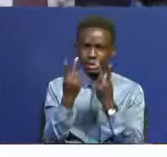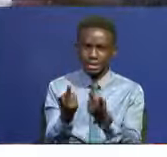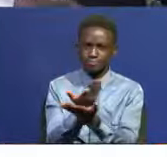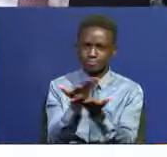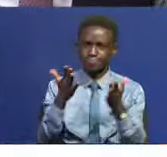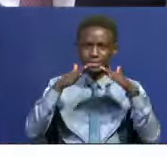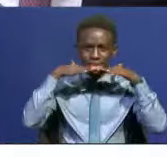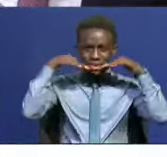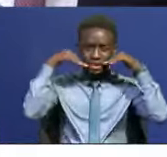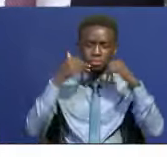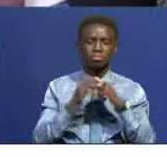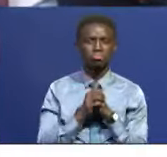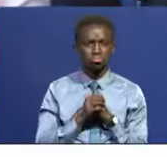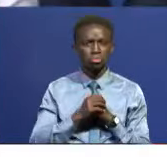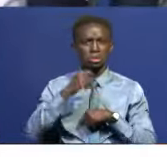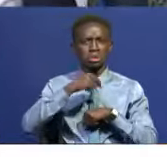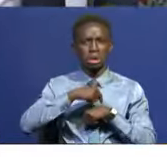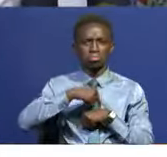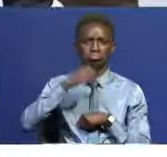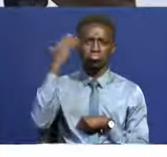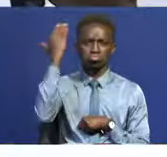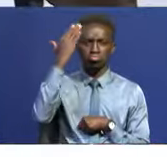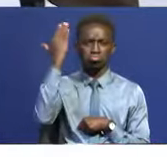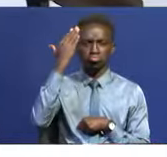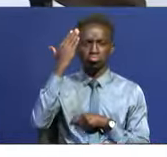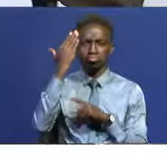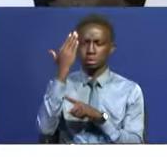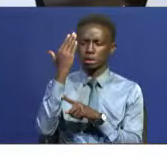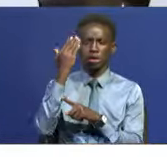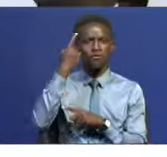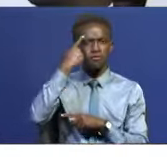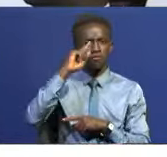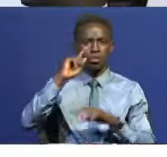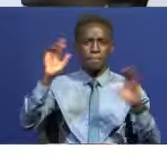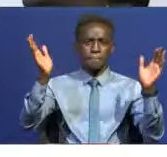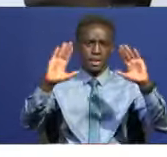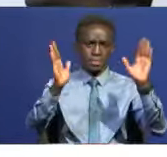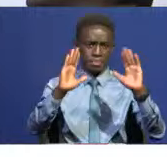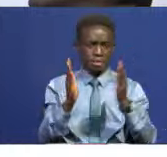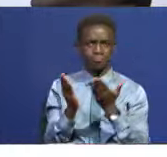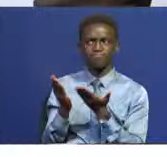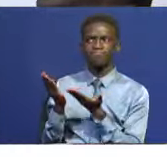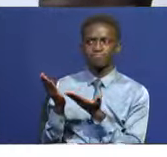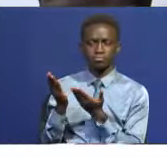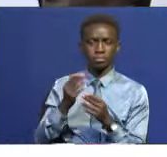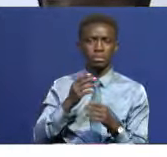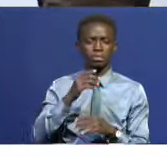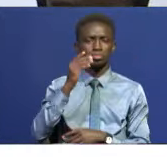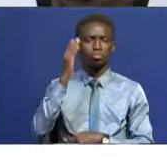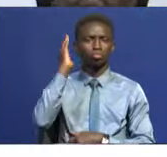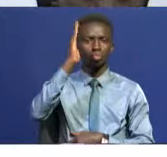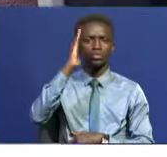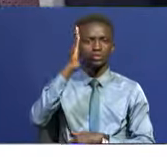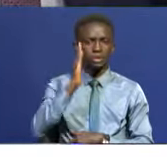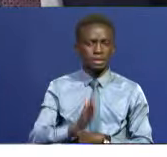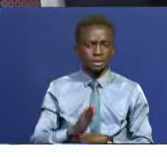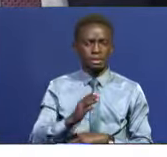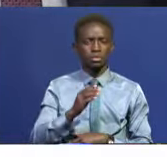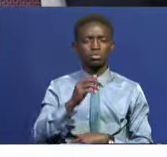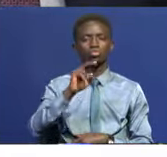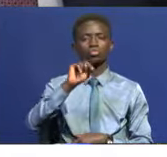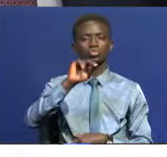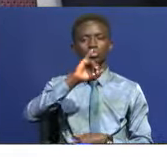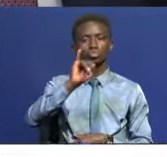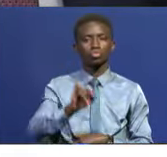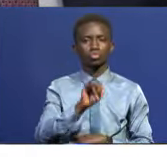Katika hotuba yake ya kuaga, waziri wa fedha na mipango ya kiuchumi anayeondoka Profesa Njuguna Ndungu aliagiza misukumo isiyofaa